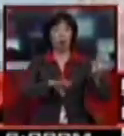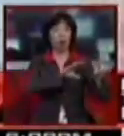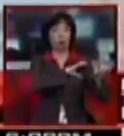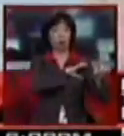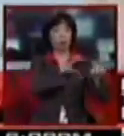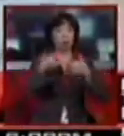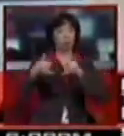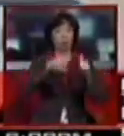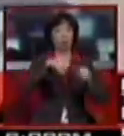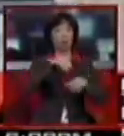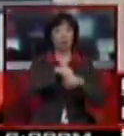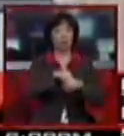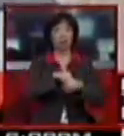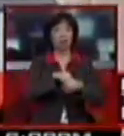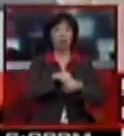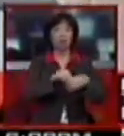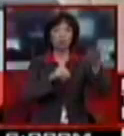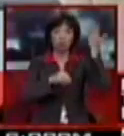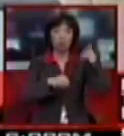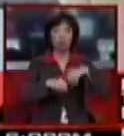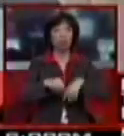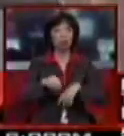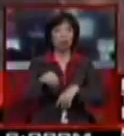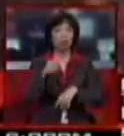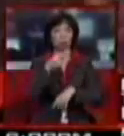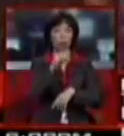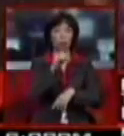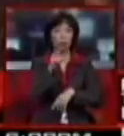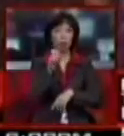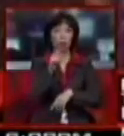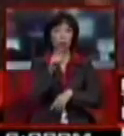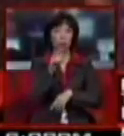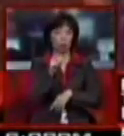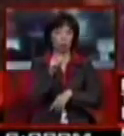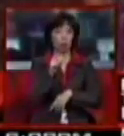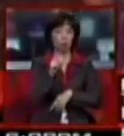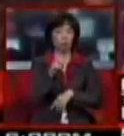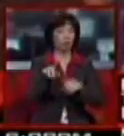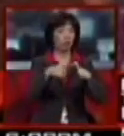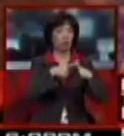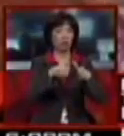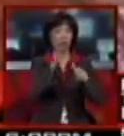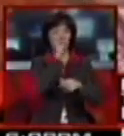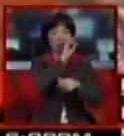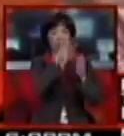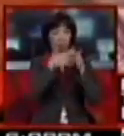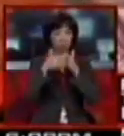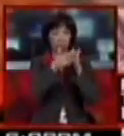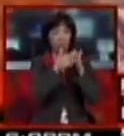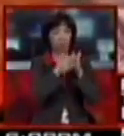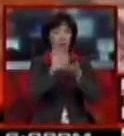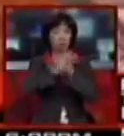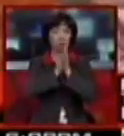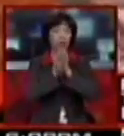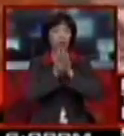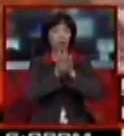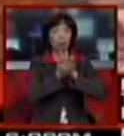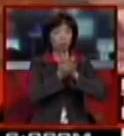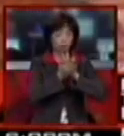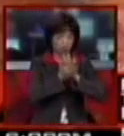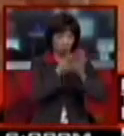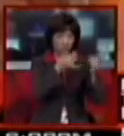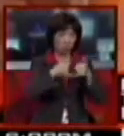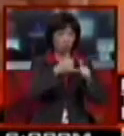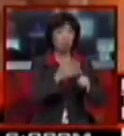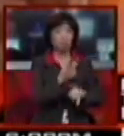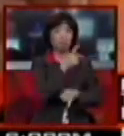ng liga dating drafty ng Houston Rockets sa NBA si Brown ang unang PH American na naglaro bilang local player pinangunahan ng dating pba